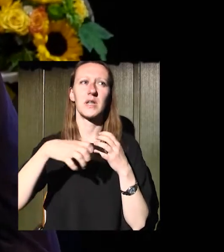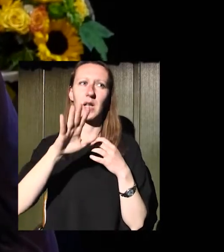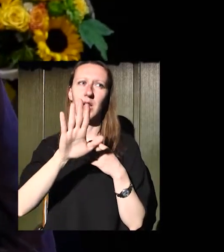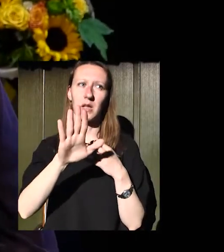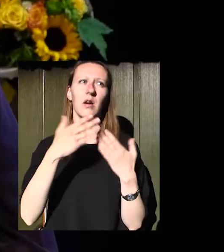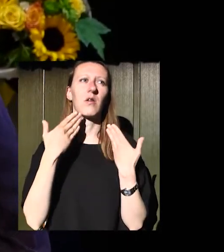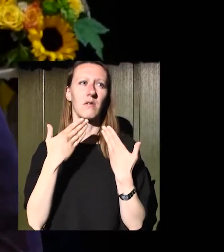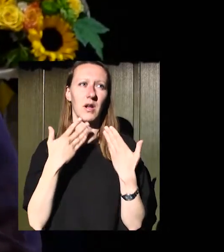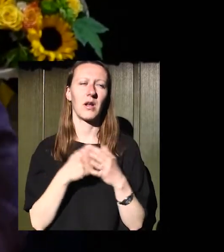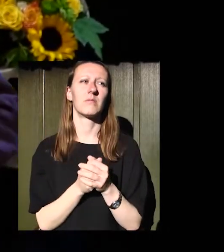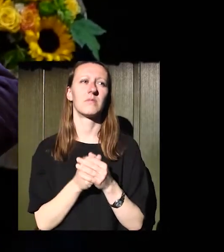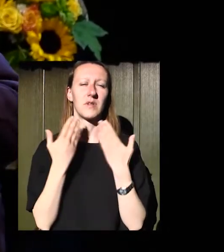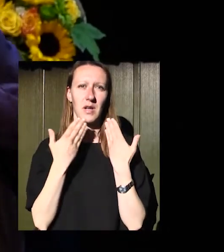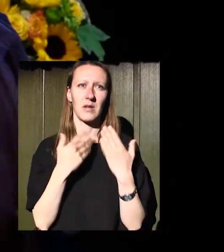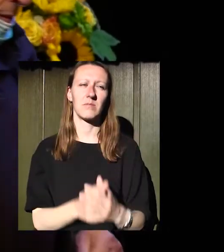i dalje tako. Hvala.